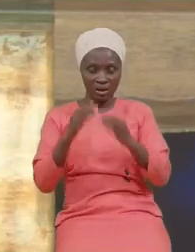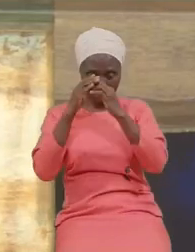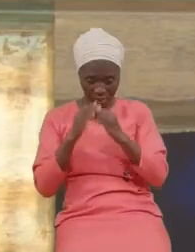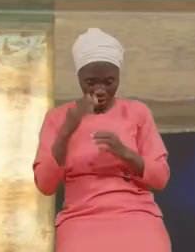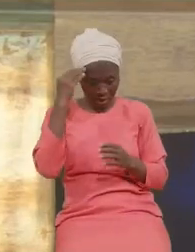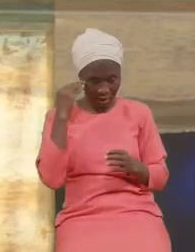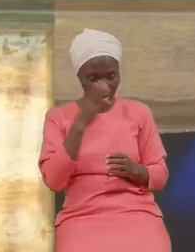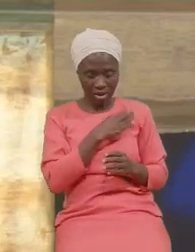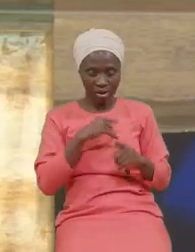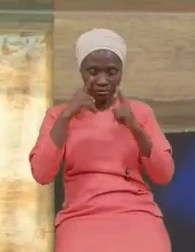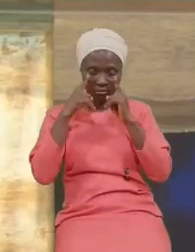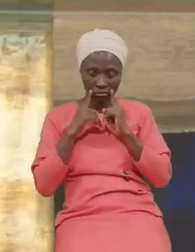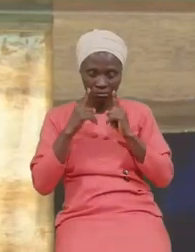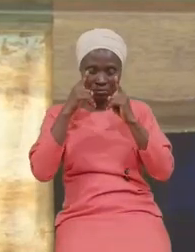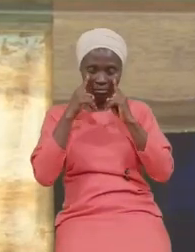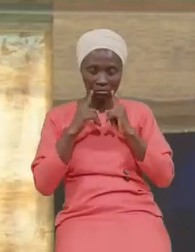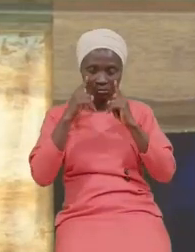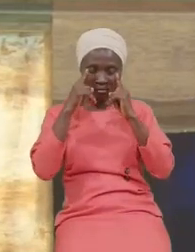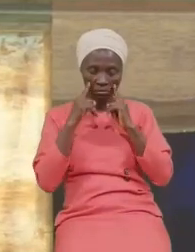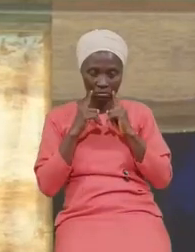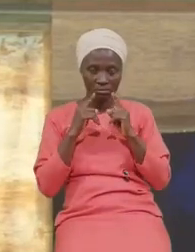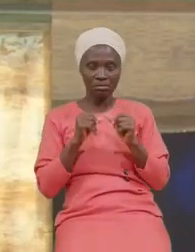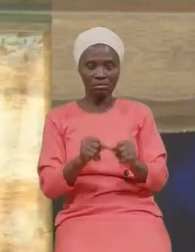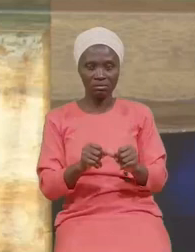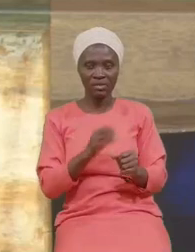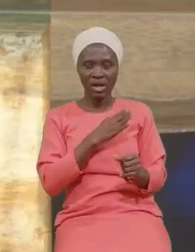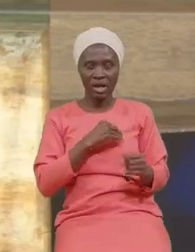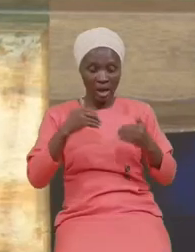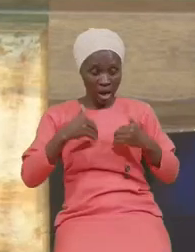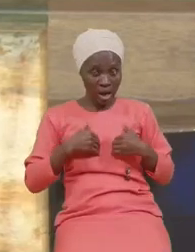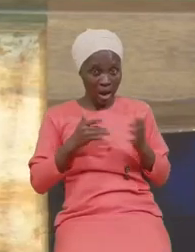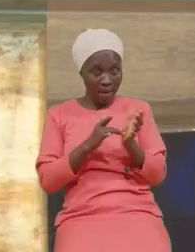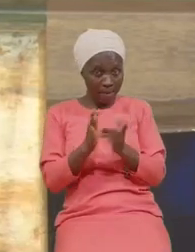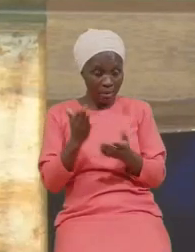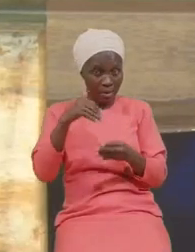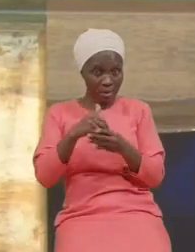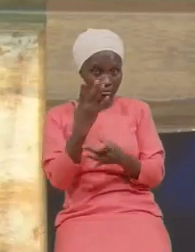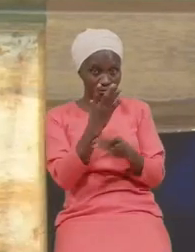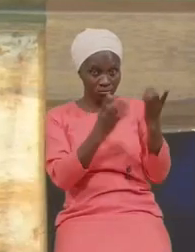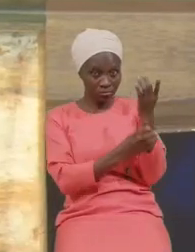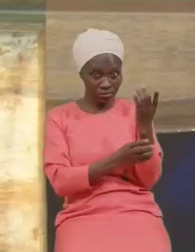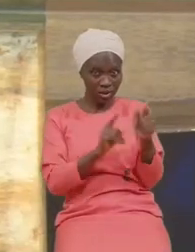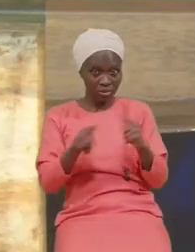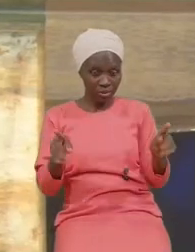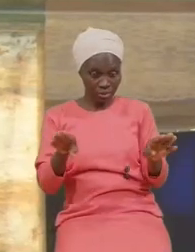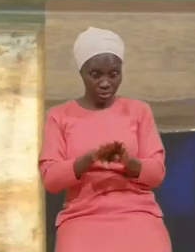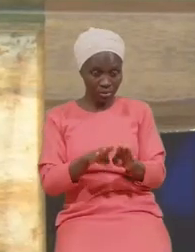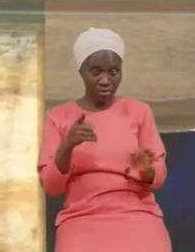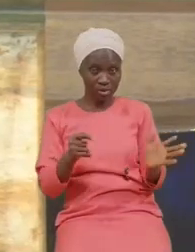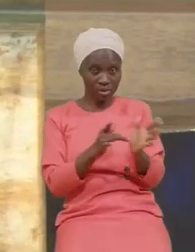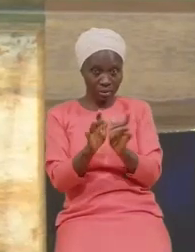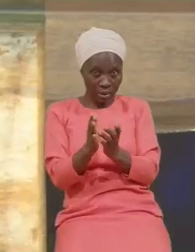pleut plein plein plein veste de l'âme et la Bible dans sa main mais il ferme la Bible